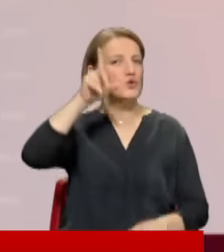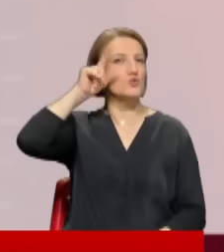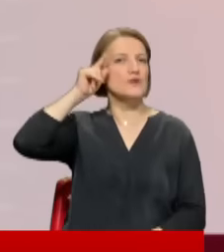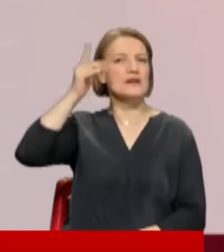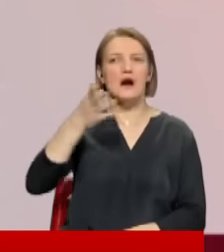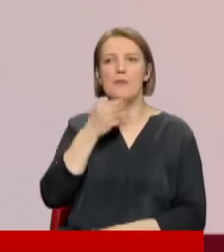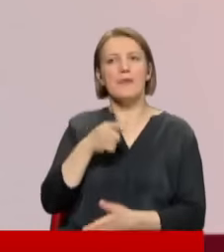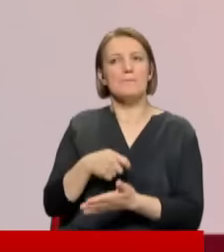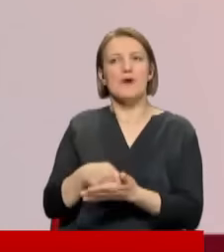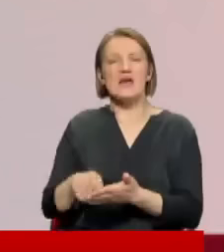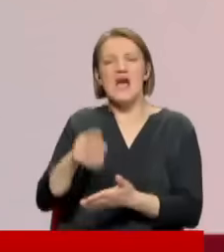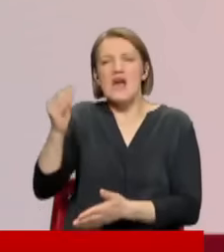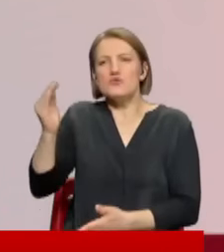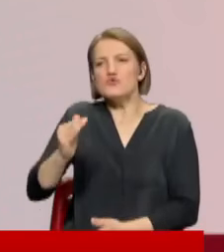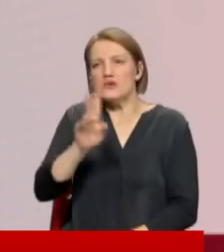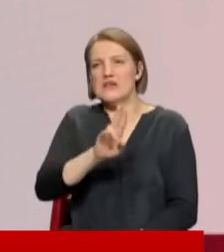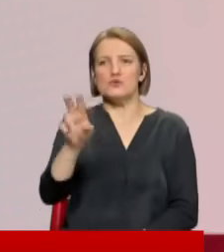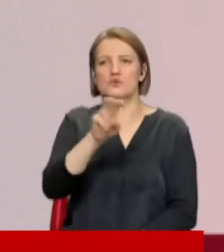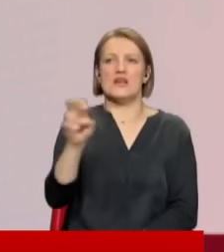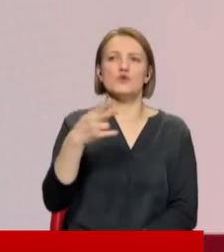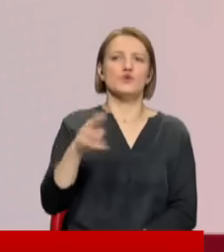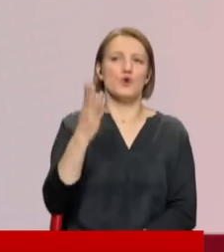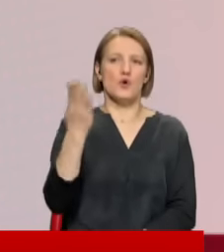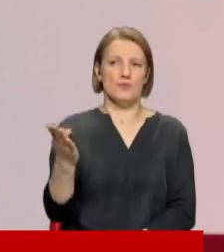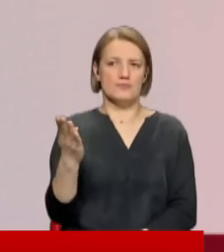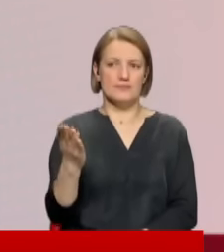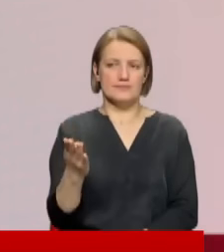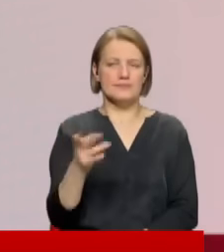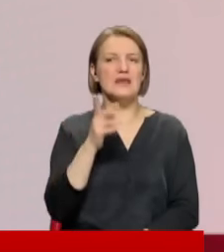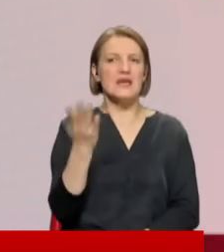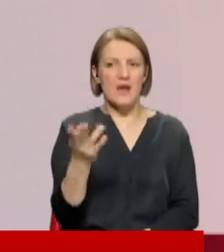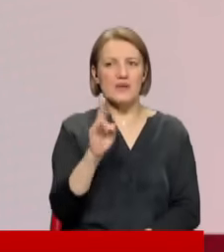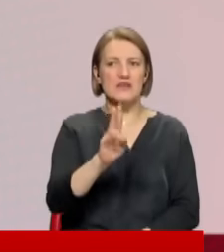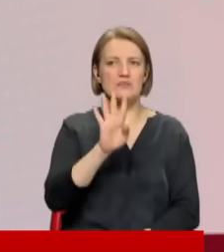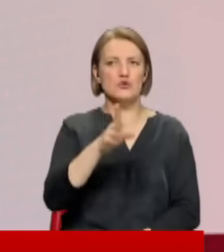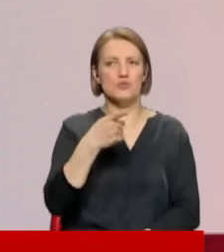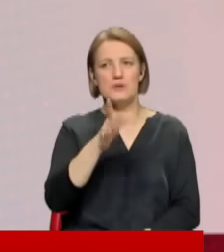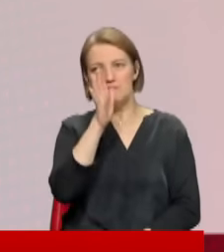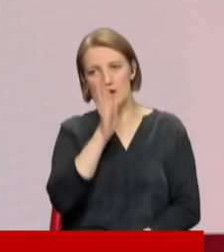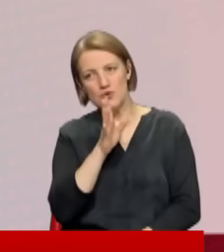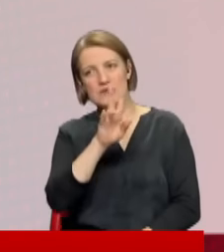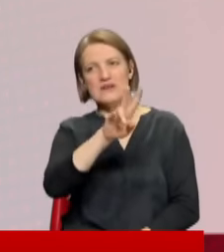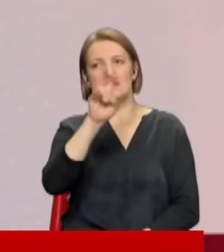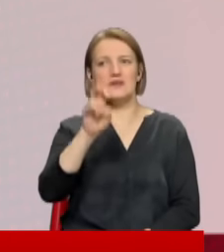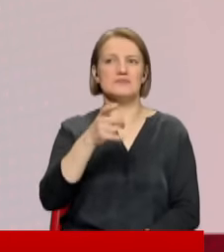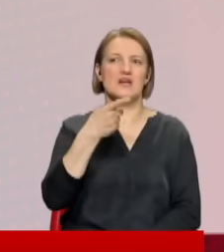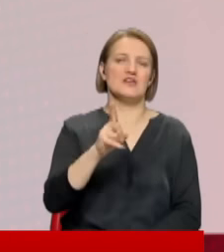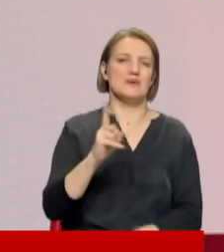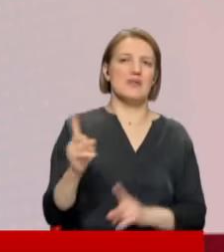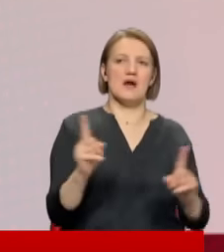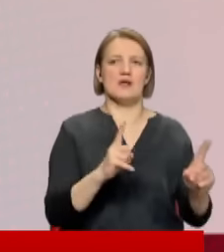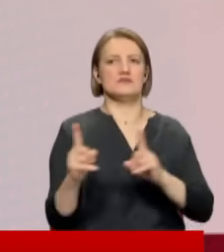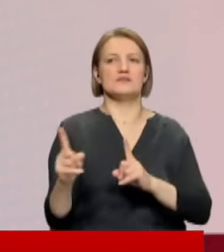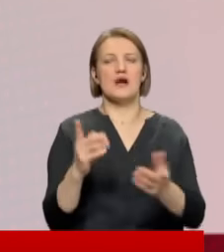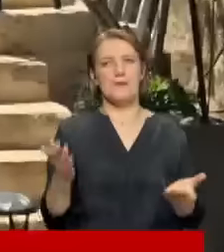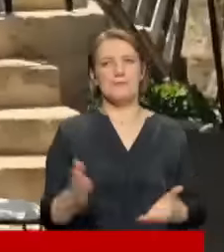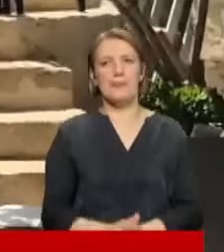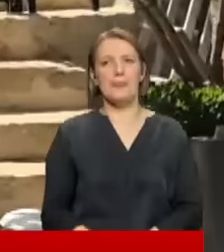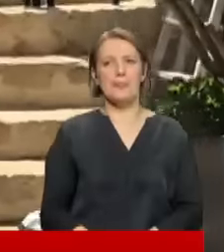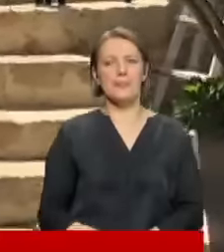Yunanistan'da emekli maaşı en düşük 700-800 euro arasında. Yani 24.500 lirayla 28.000 lira